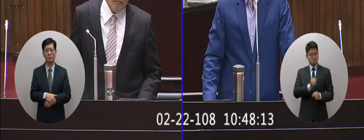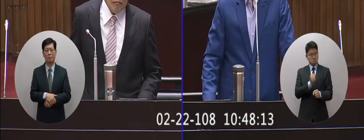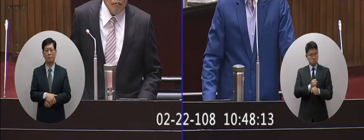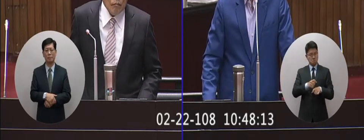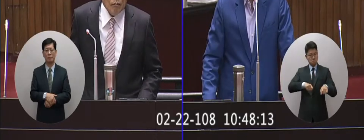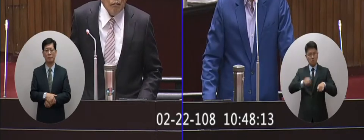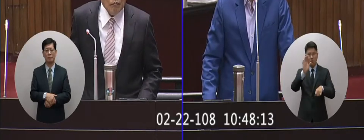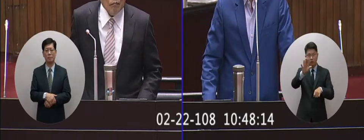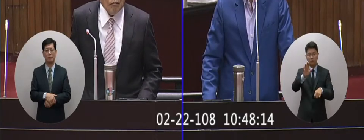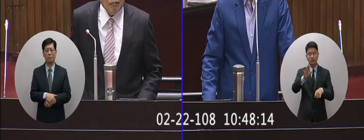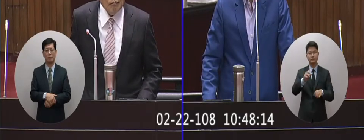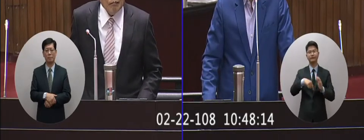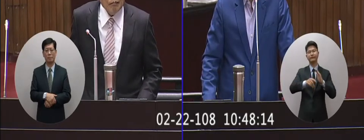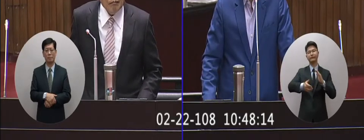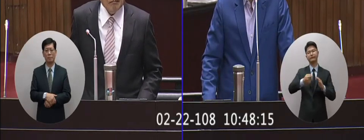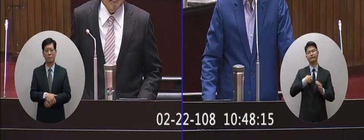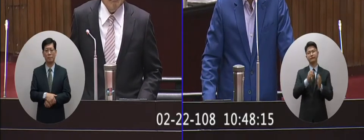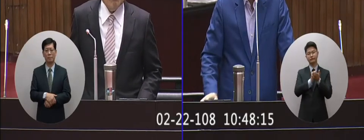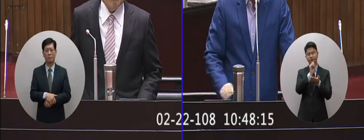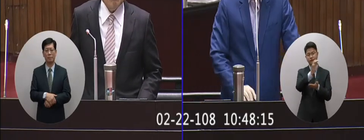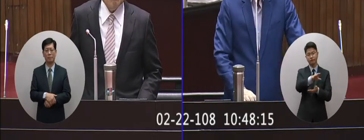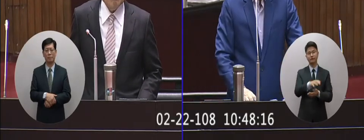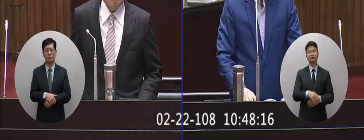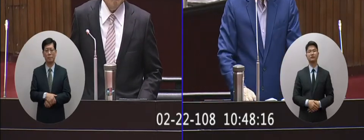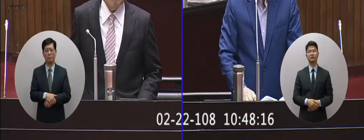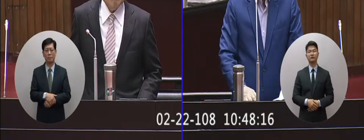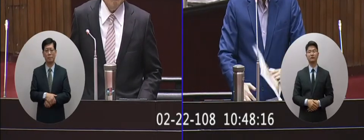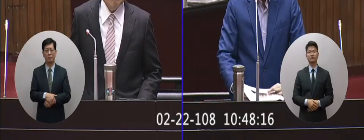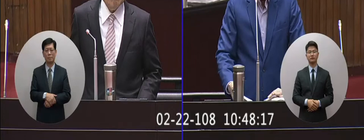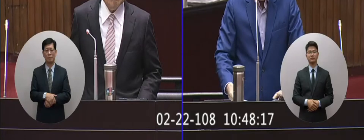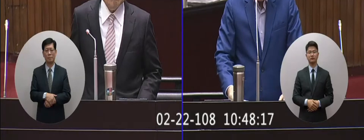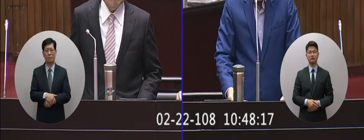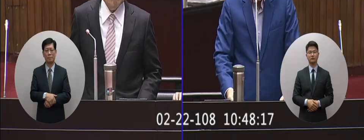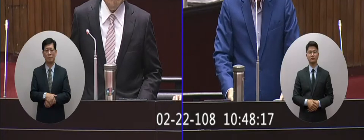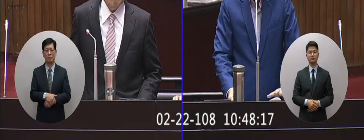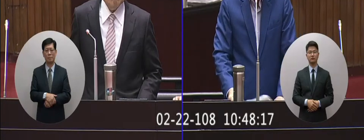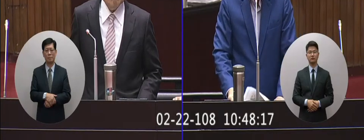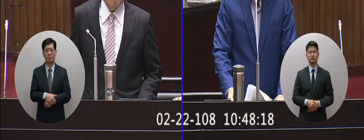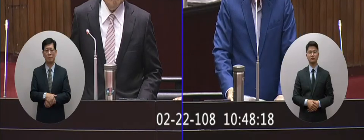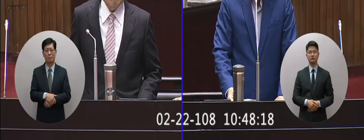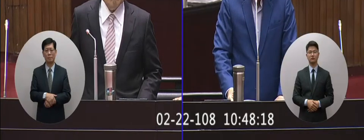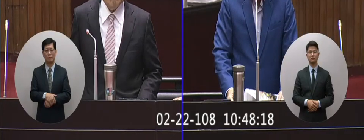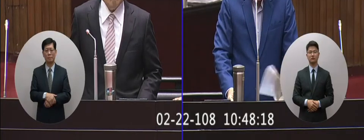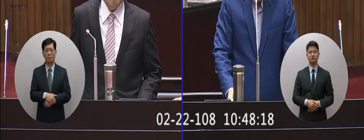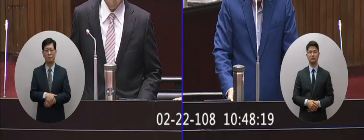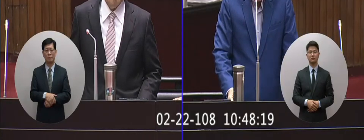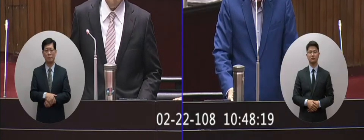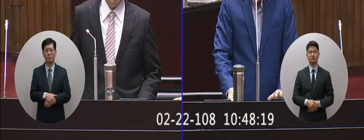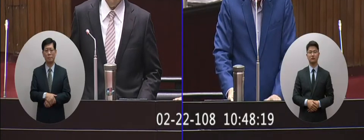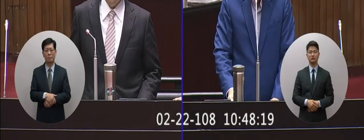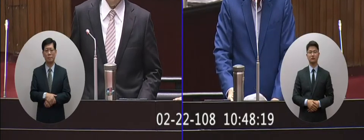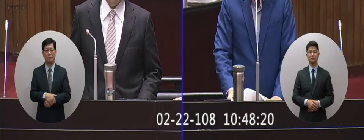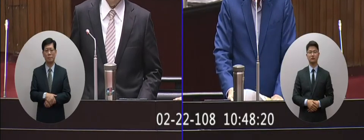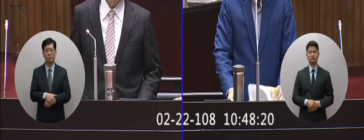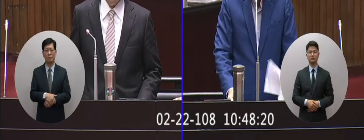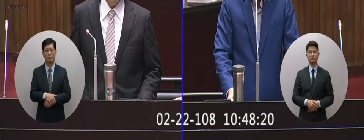长，我刚才跟你讲的这个叫什么？